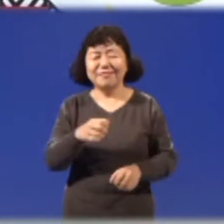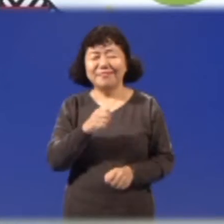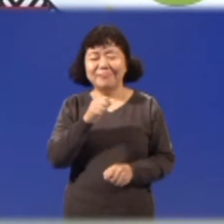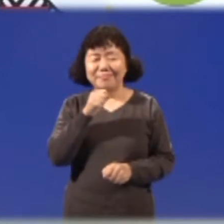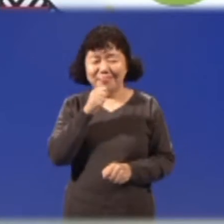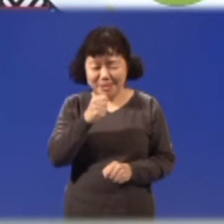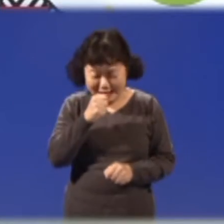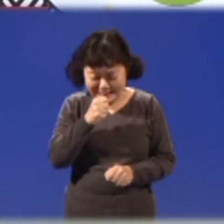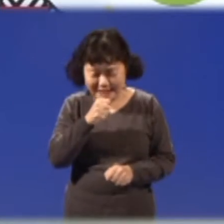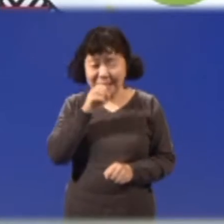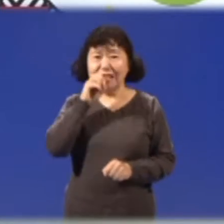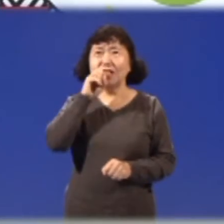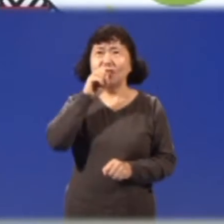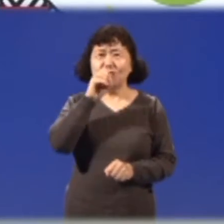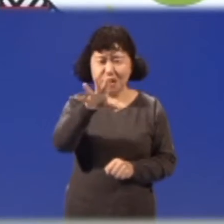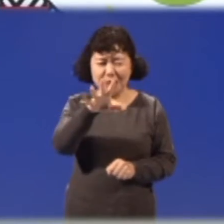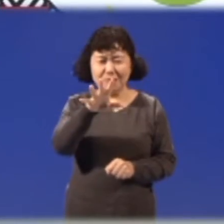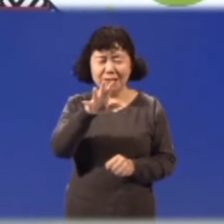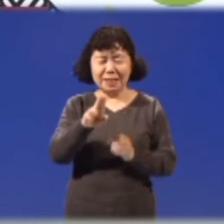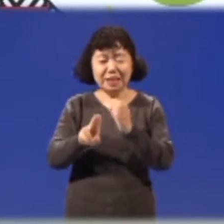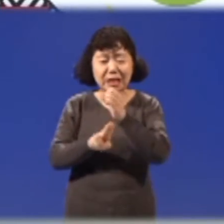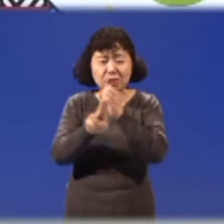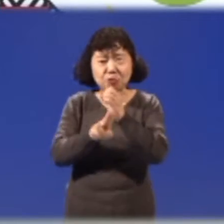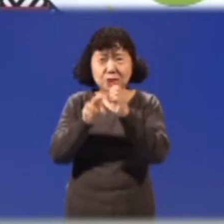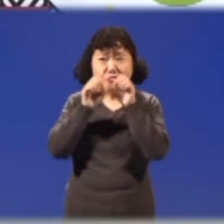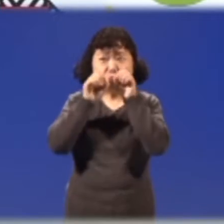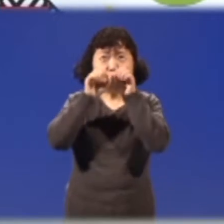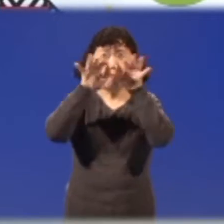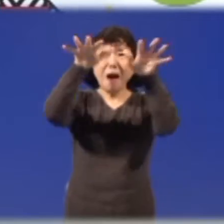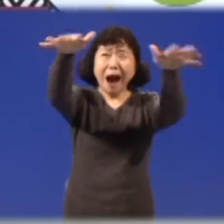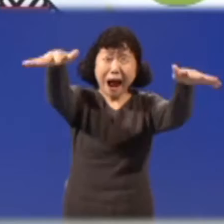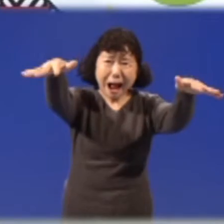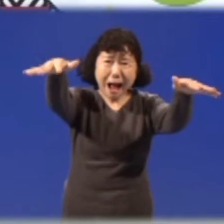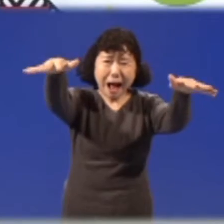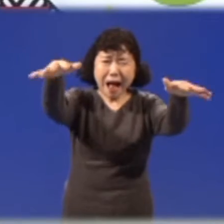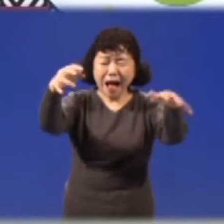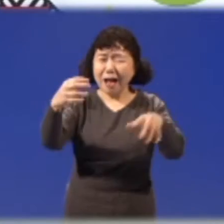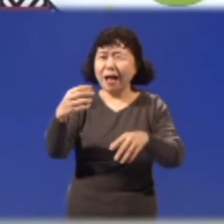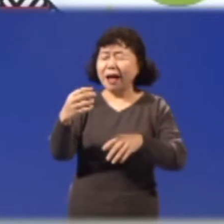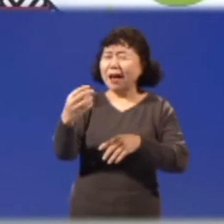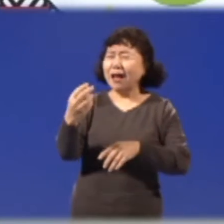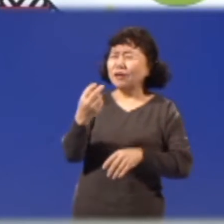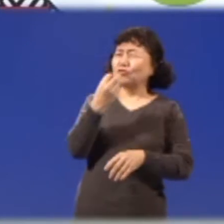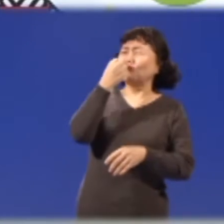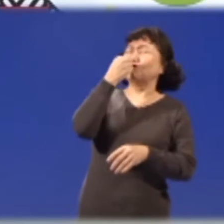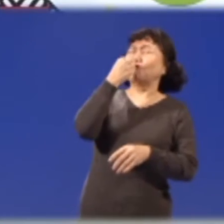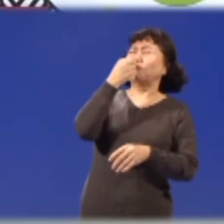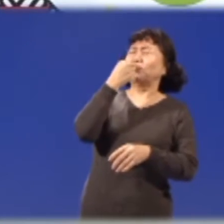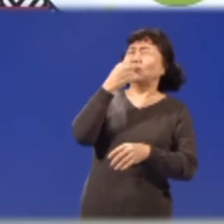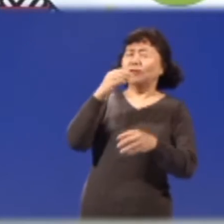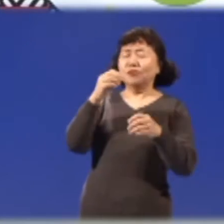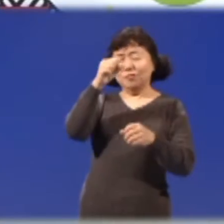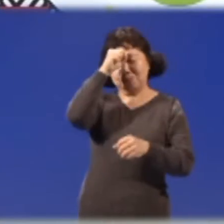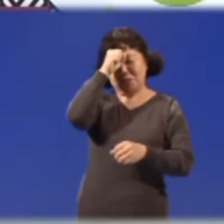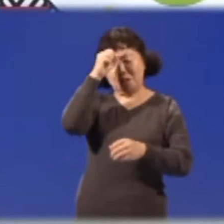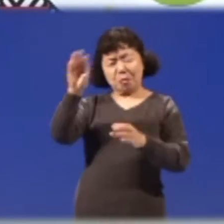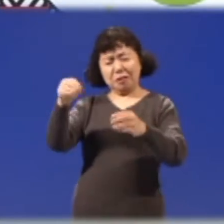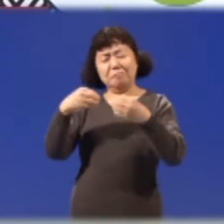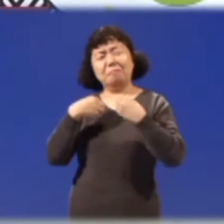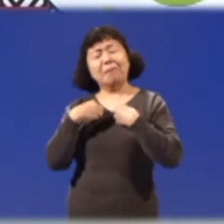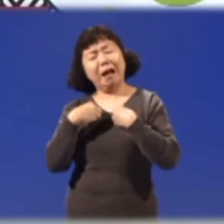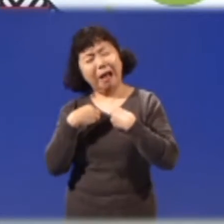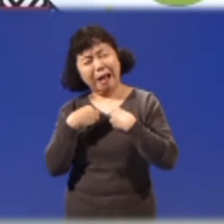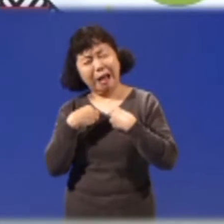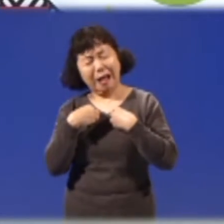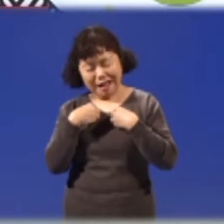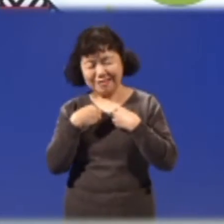くしゃみによって飛び散ったウイルスを他の人が吸い込むことによって起こります。 はい。 マスクをすることでウイルスの飛散を防ぐこと